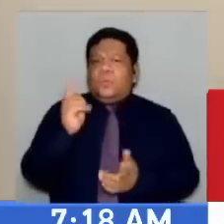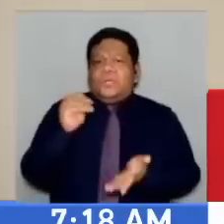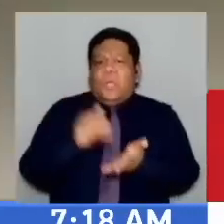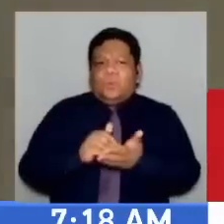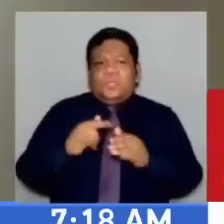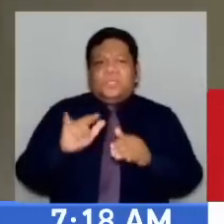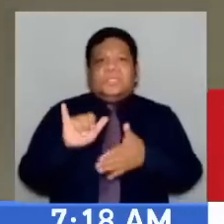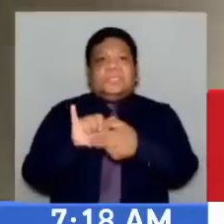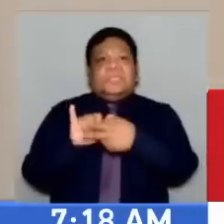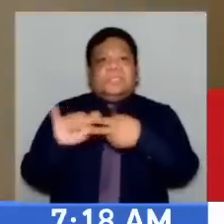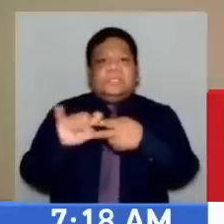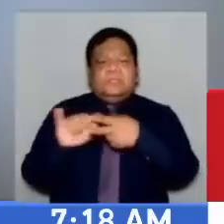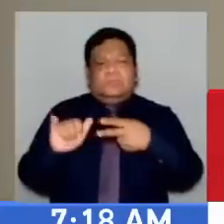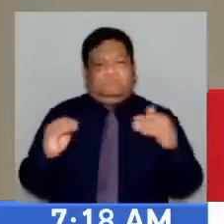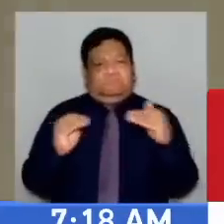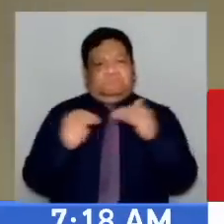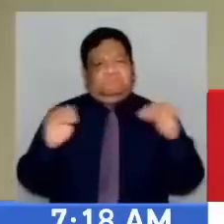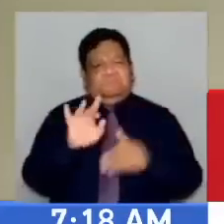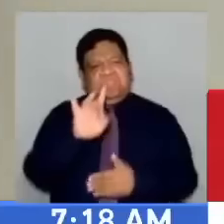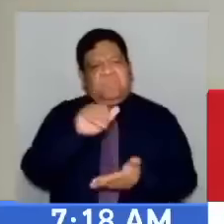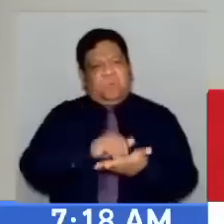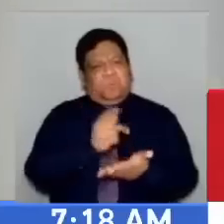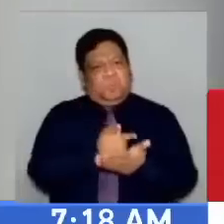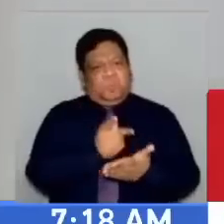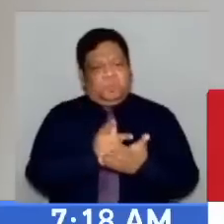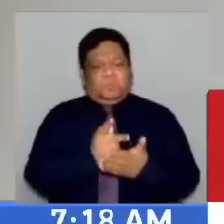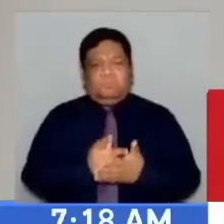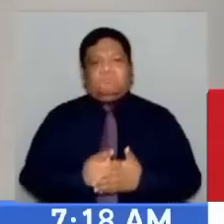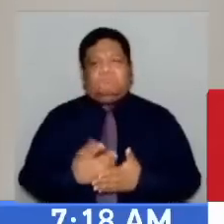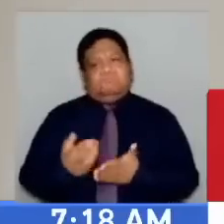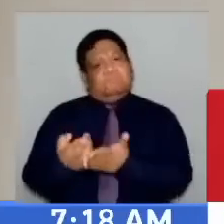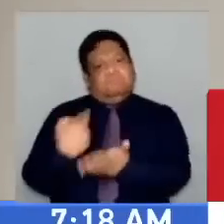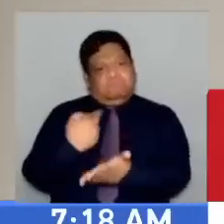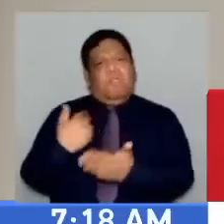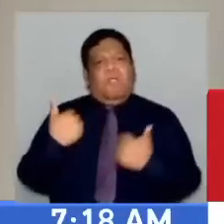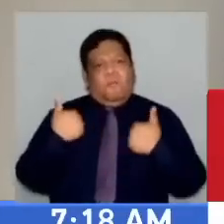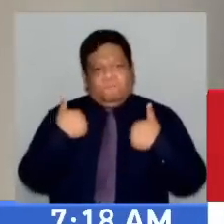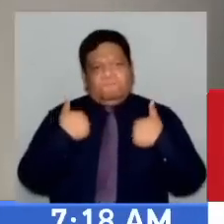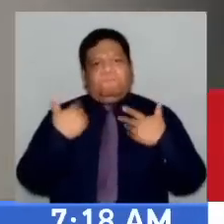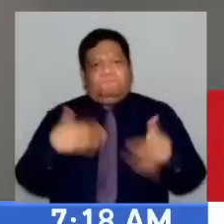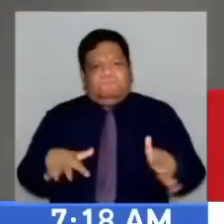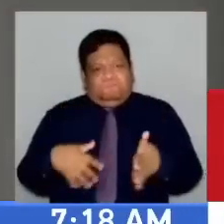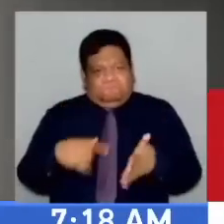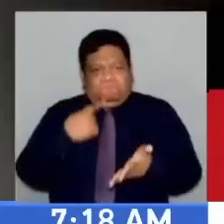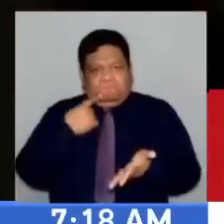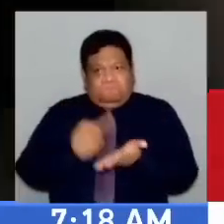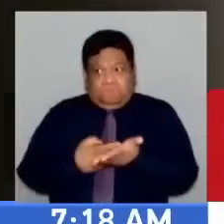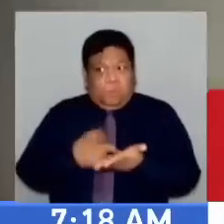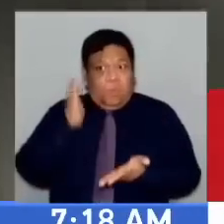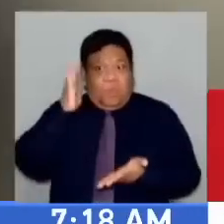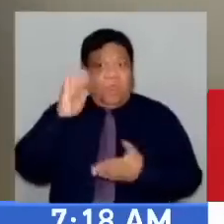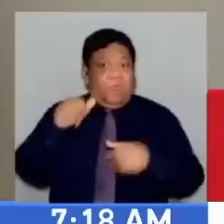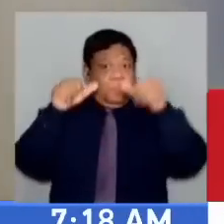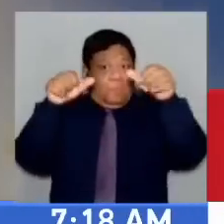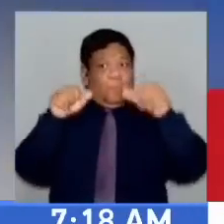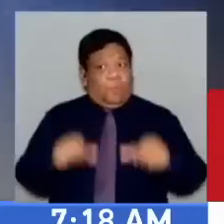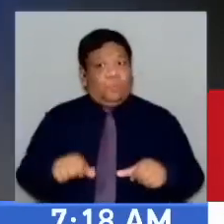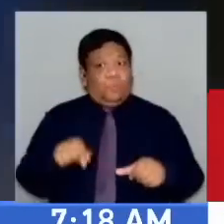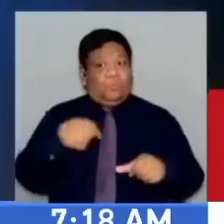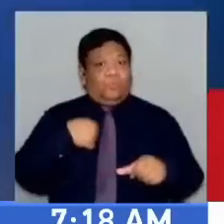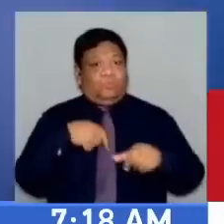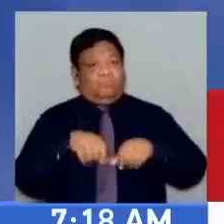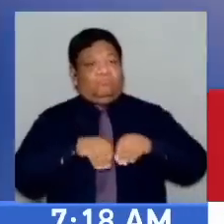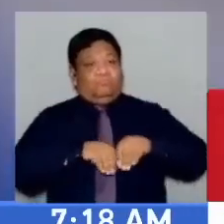8,000 piso. Ibinalik din ito sa pasahero matapos umano nitong magbanta na ipopost niya sa social media ang ginawa sa kanya.